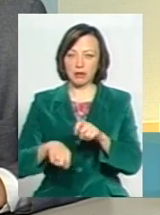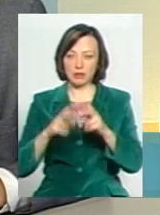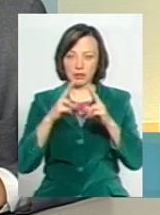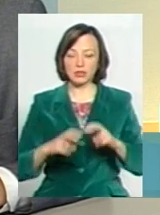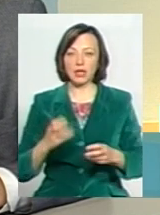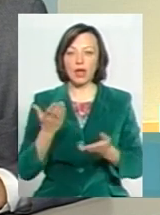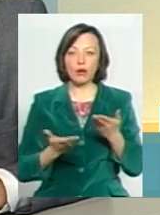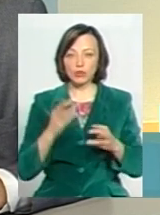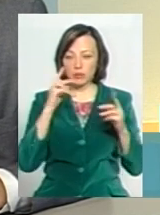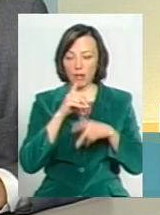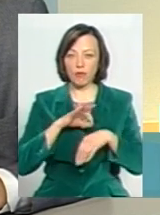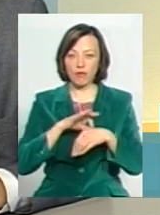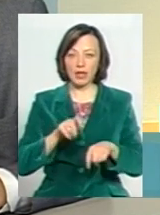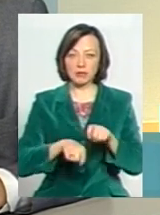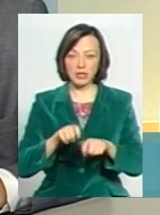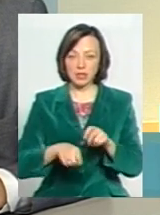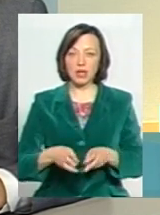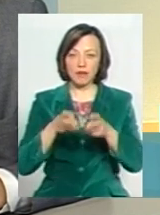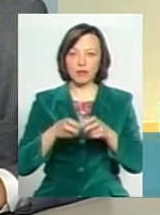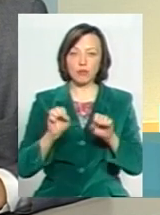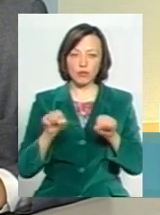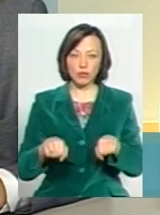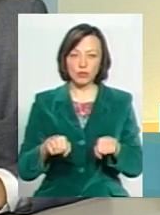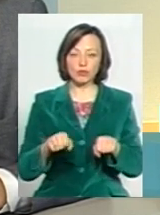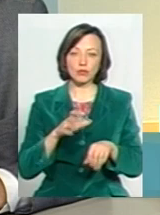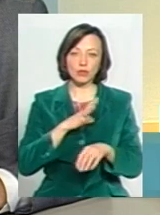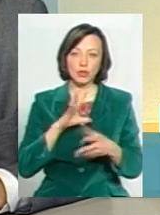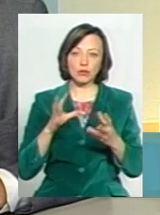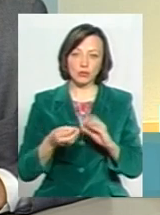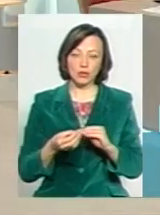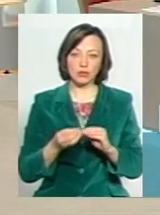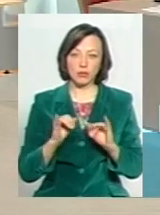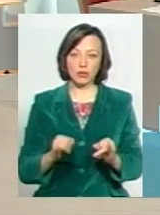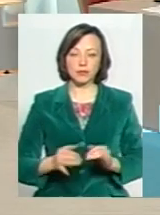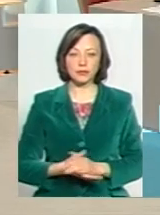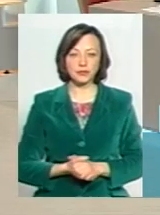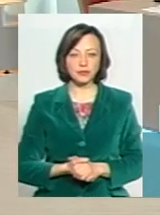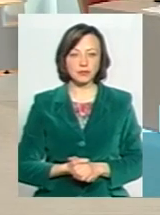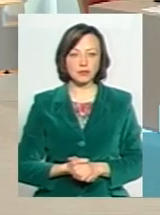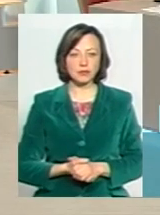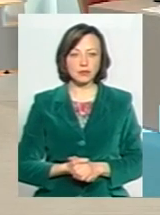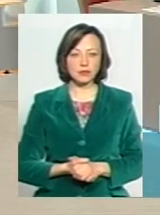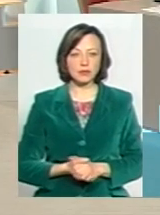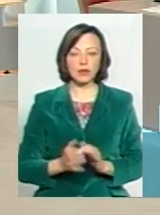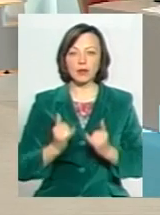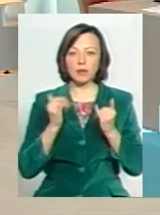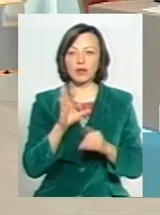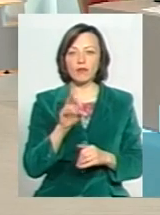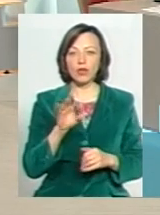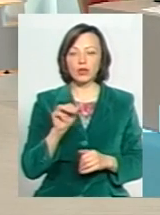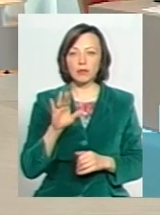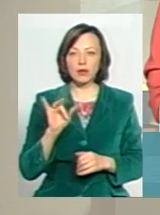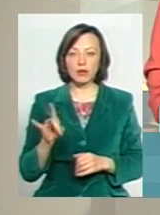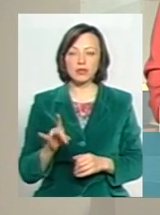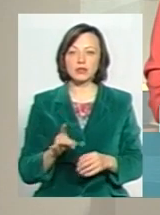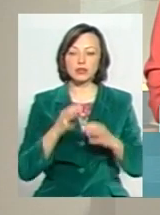що, якщо неправильно провели експертизу ліфта, може чревати якимись наслідками. Зрозуміло, дякую. Пане Володимире, скажіть ще, будь